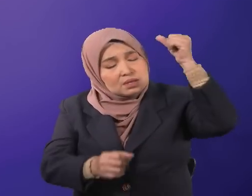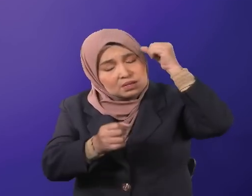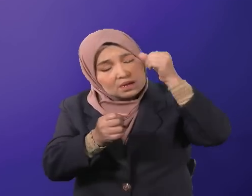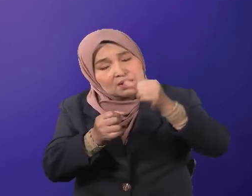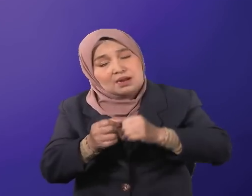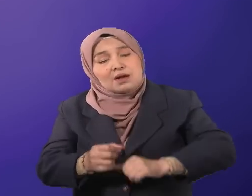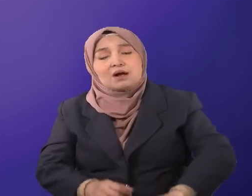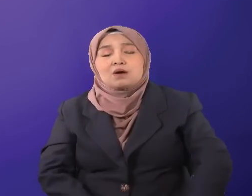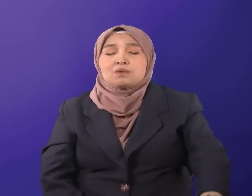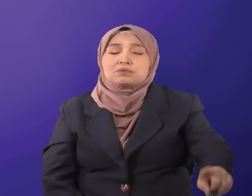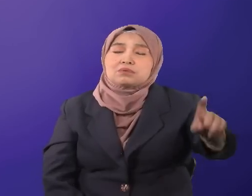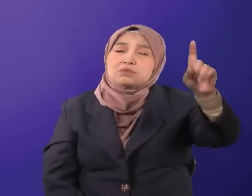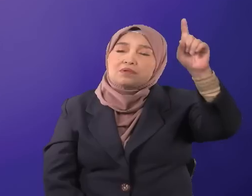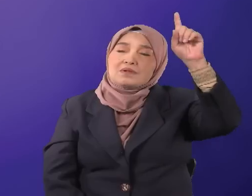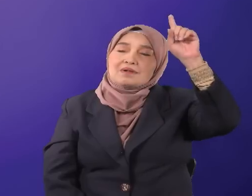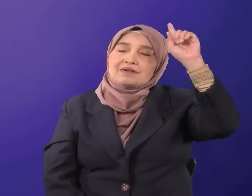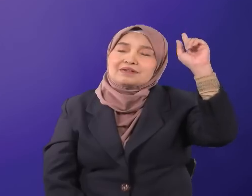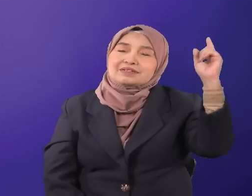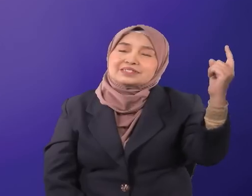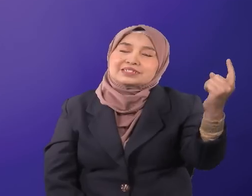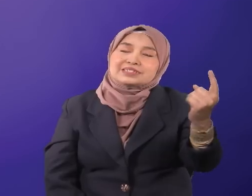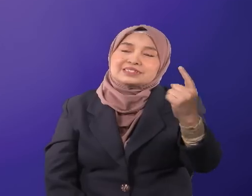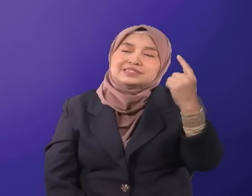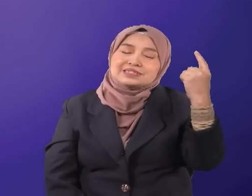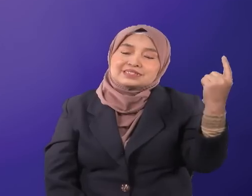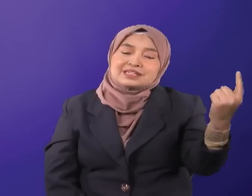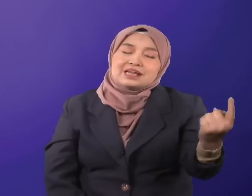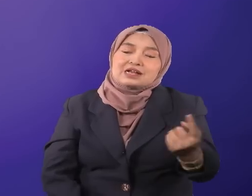والله بصير